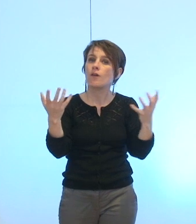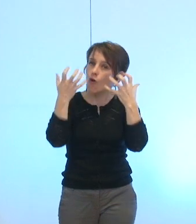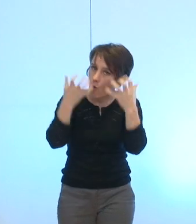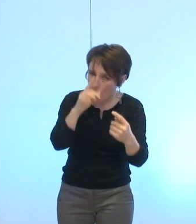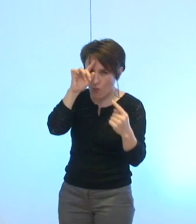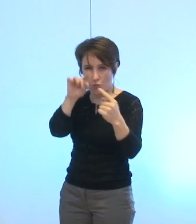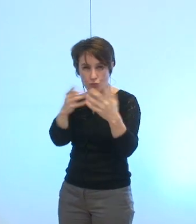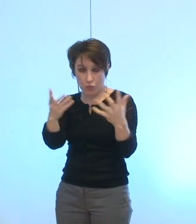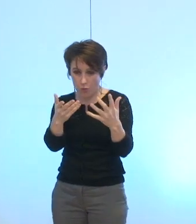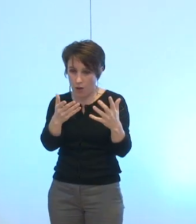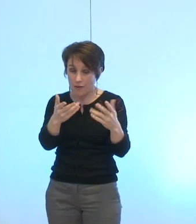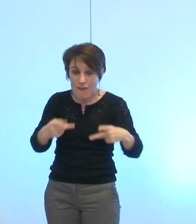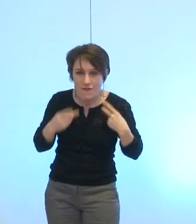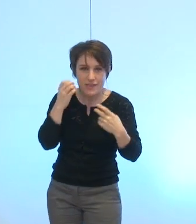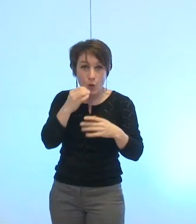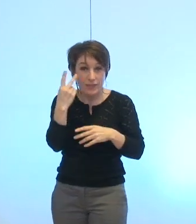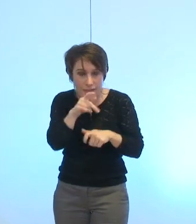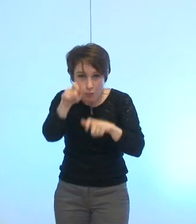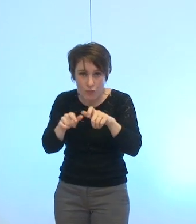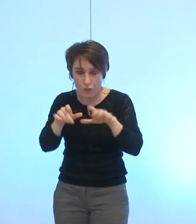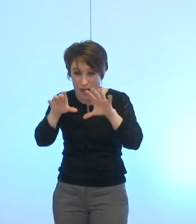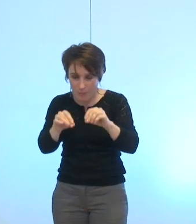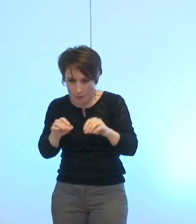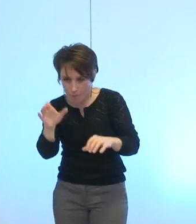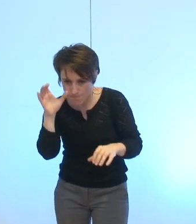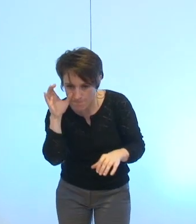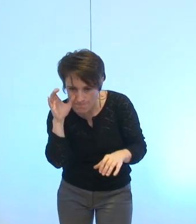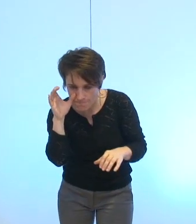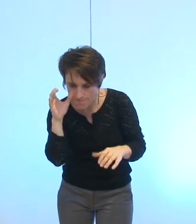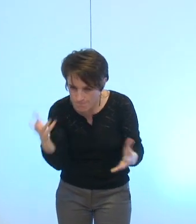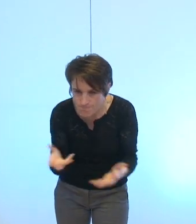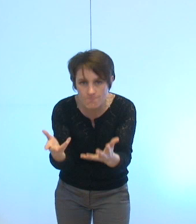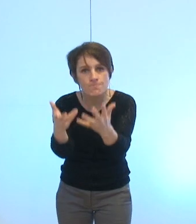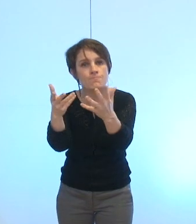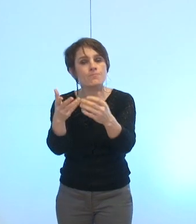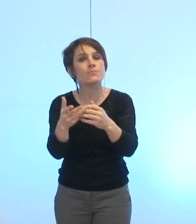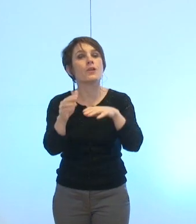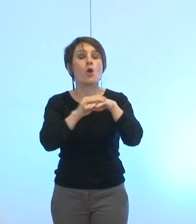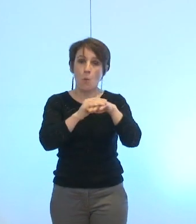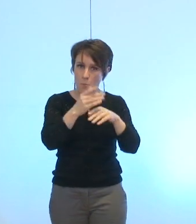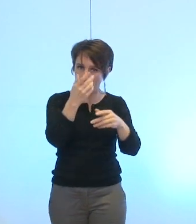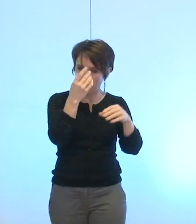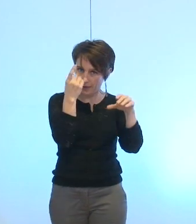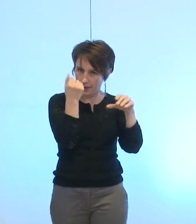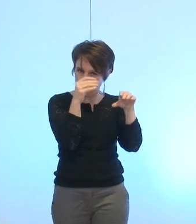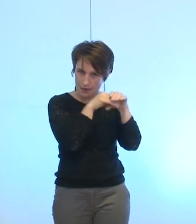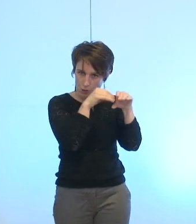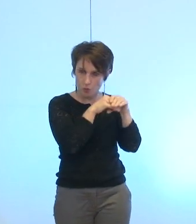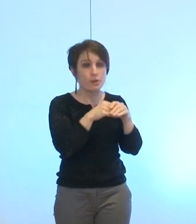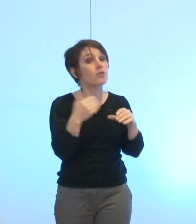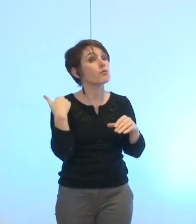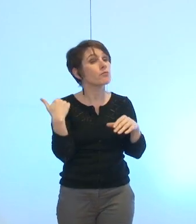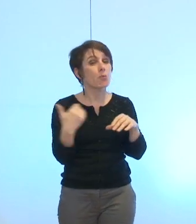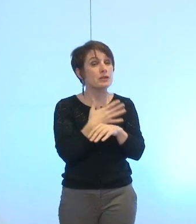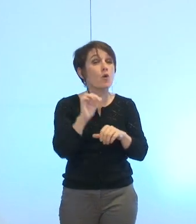des besoins des habitants une politique d'économie la baisse de nos indemnités d'él qui a été un de nos premiers